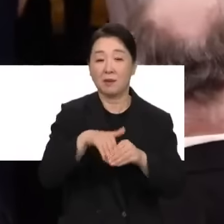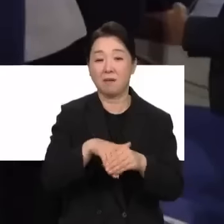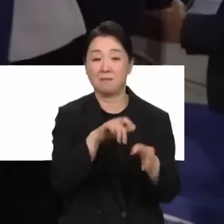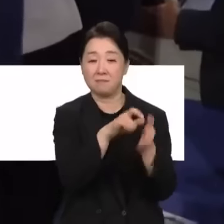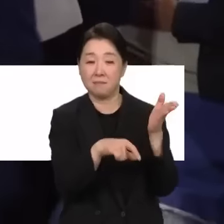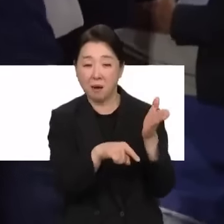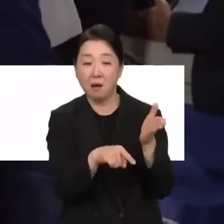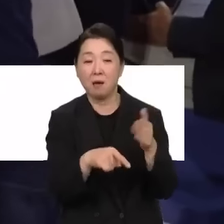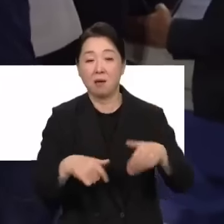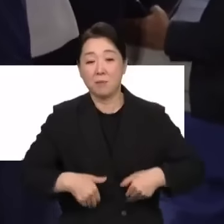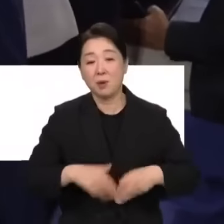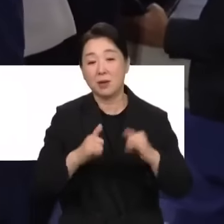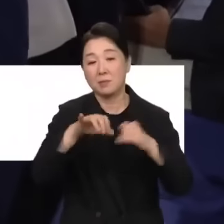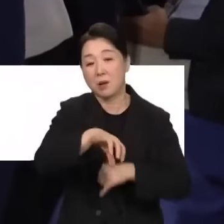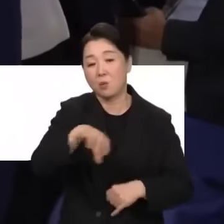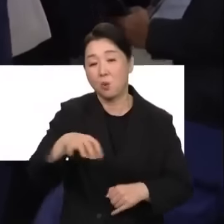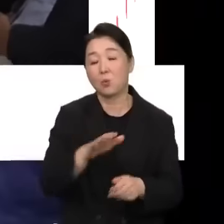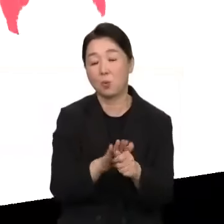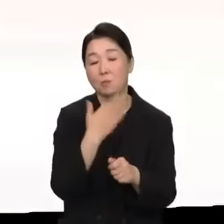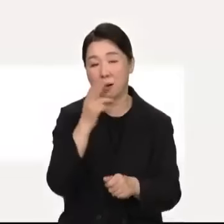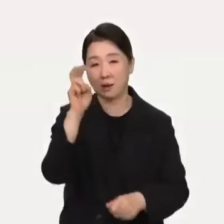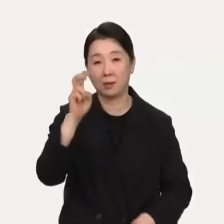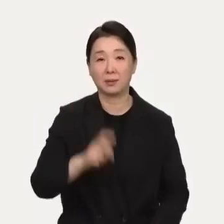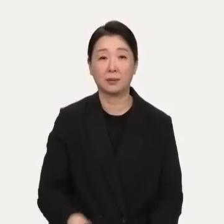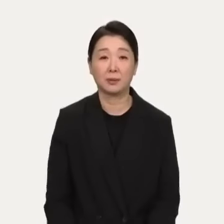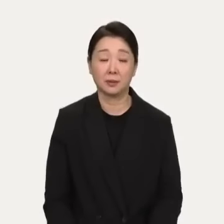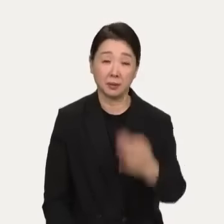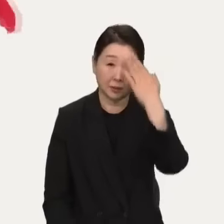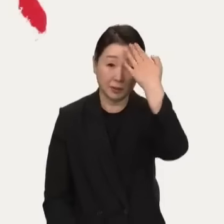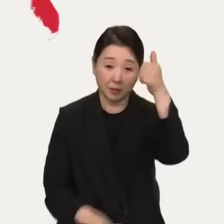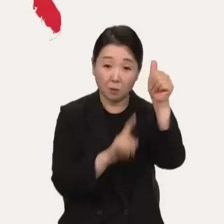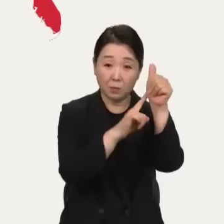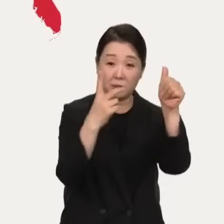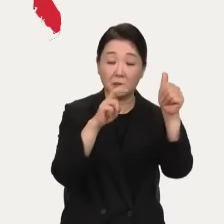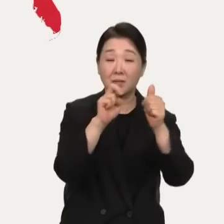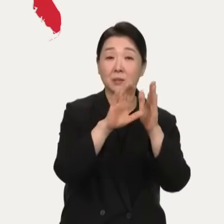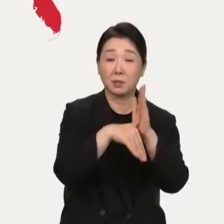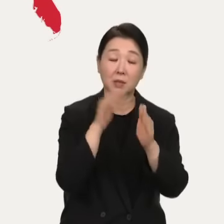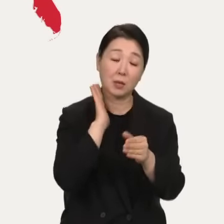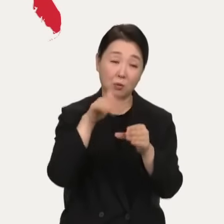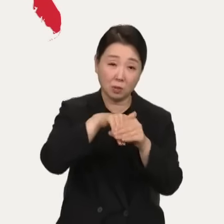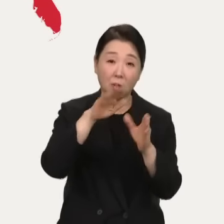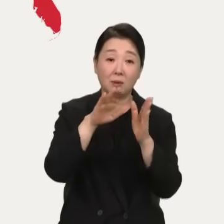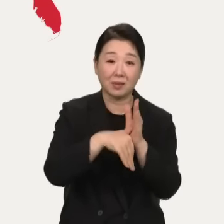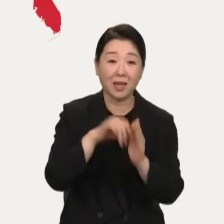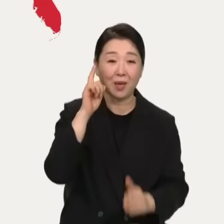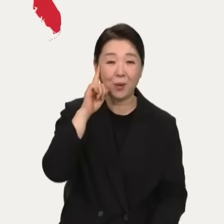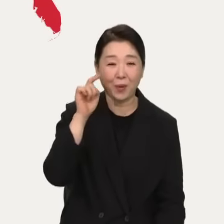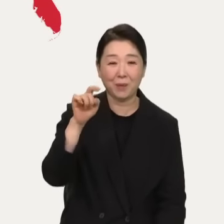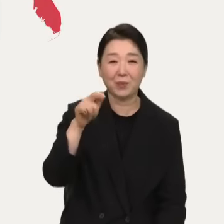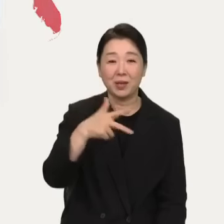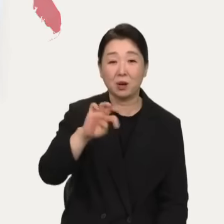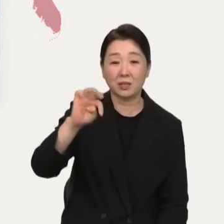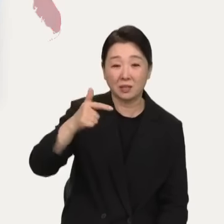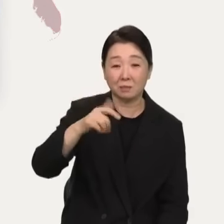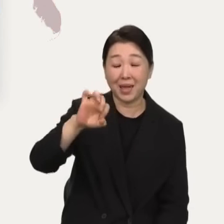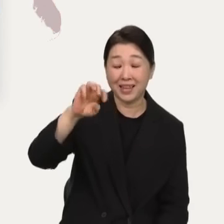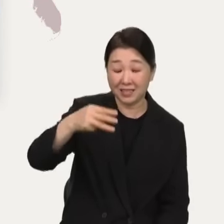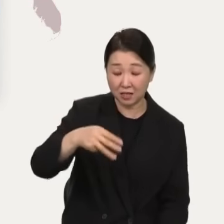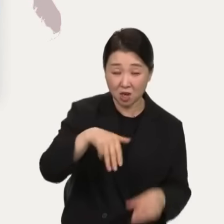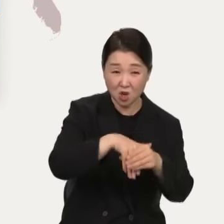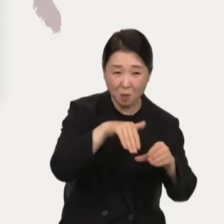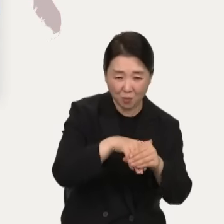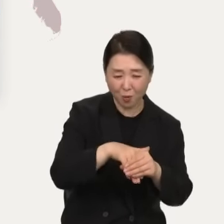that you're going to need from the electoral college standpoint. 트럼프는 2020년 대선 때 러스트벨트 표를 바이든에게 뺏긴 아픈